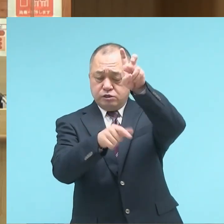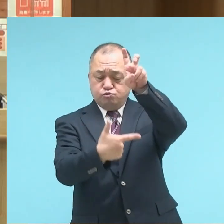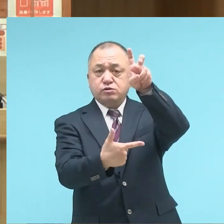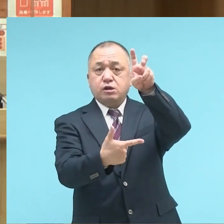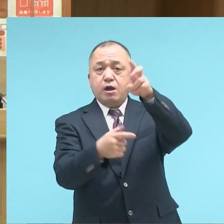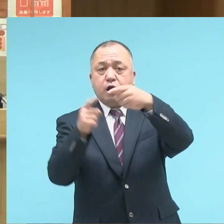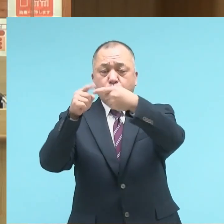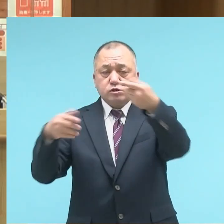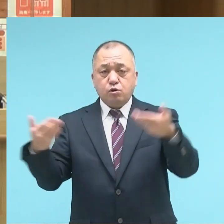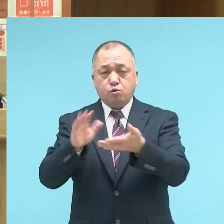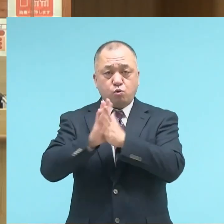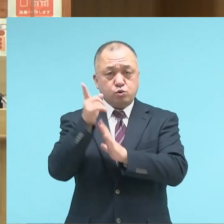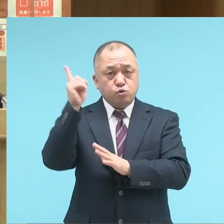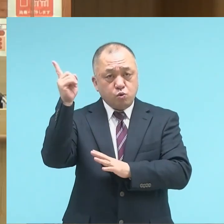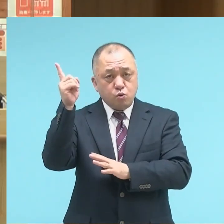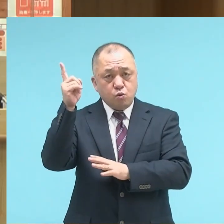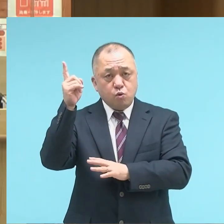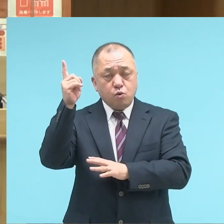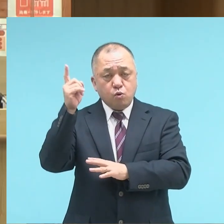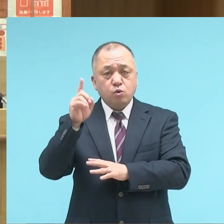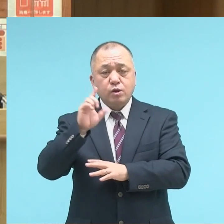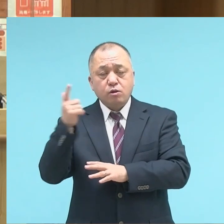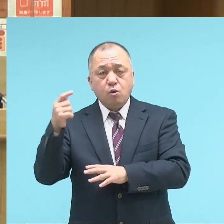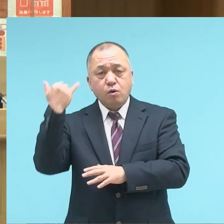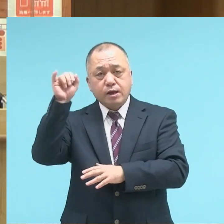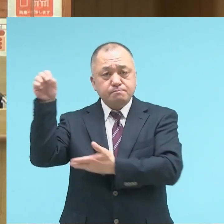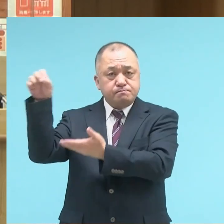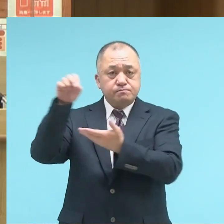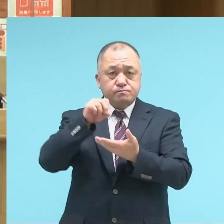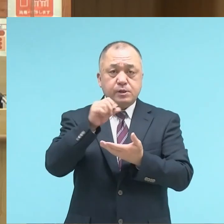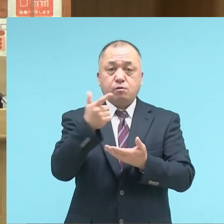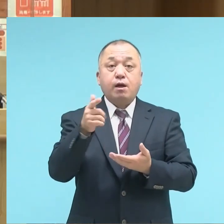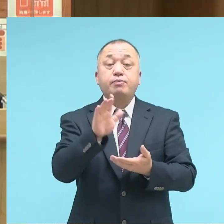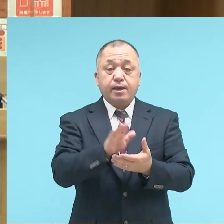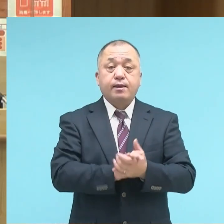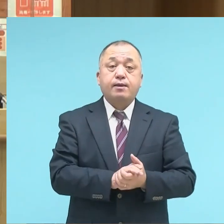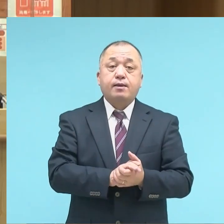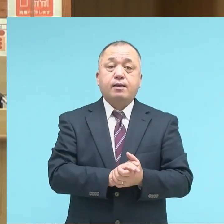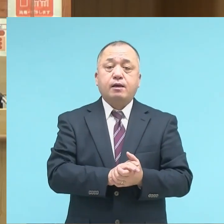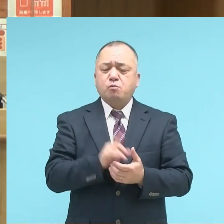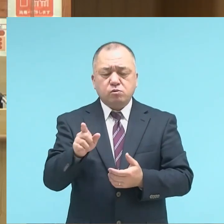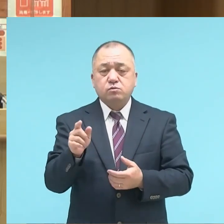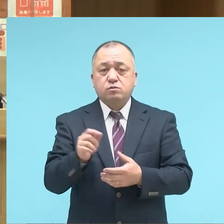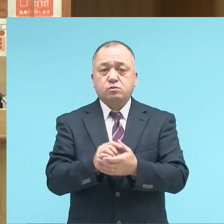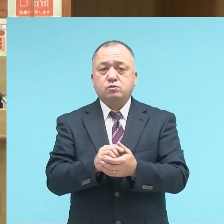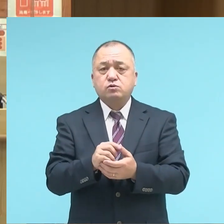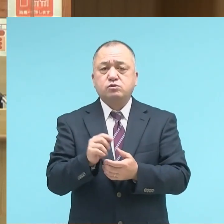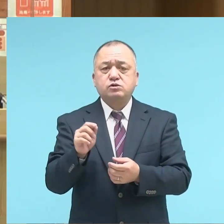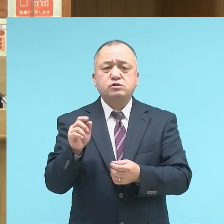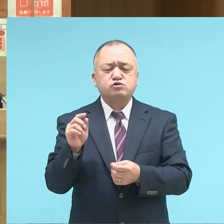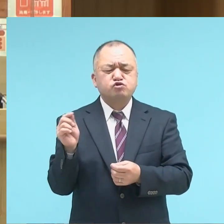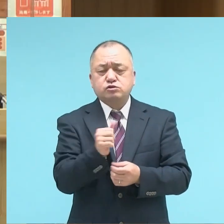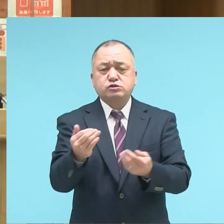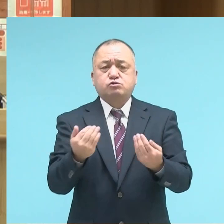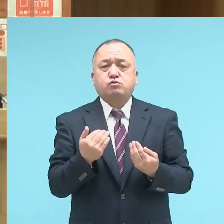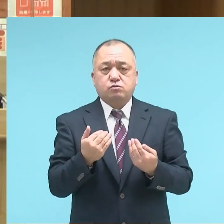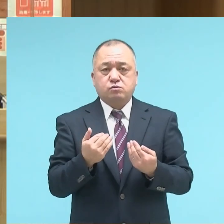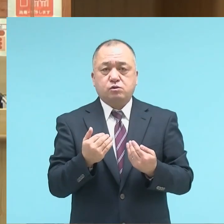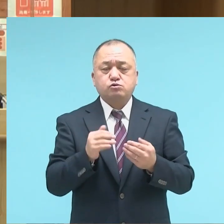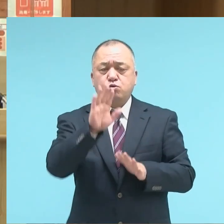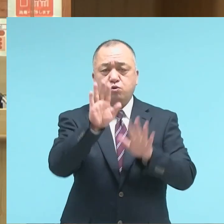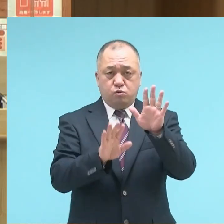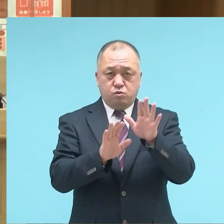等の評価などがありまして、これは一刻も猶予も許されるような状況ではないという